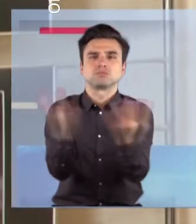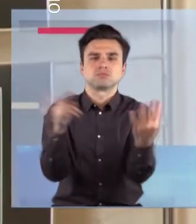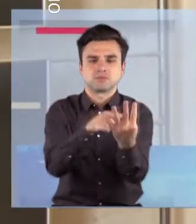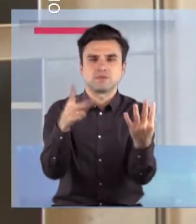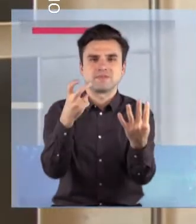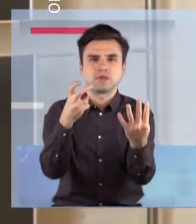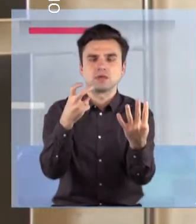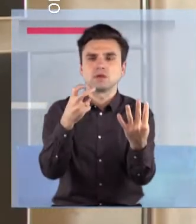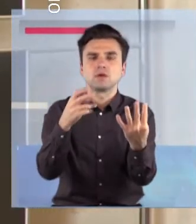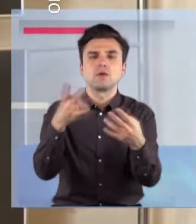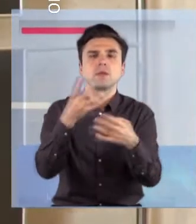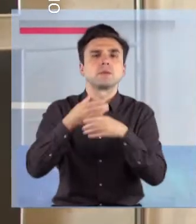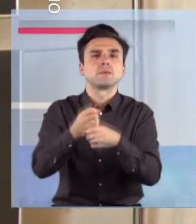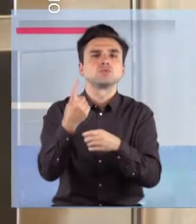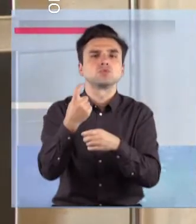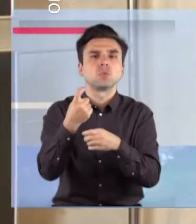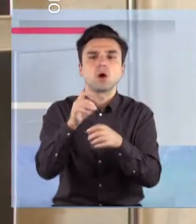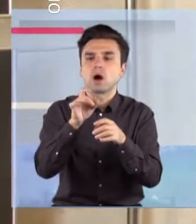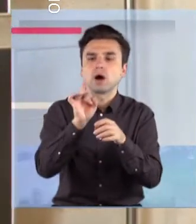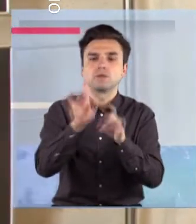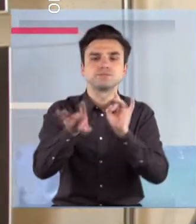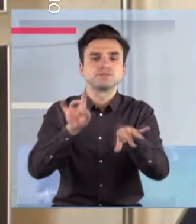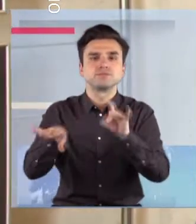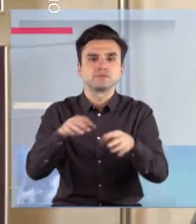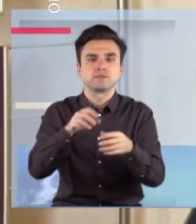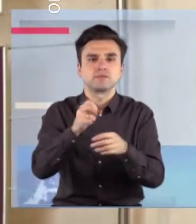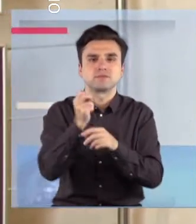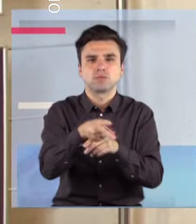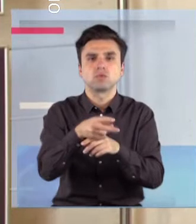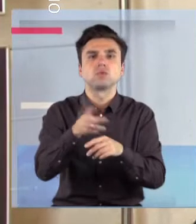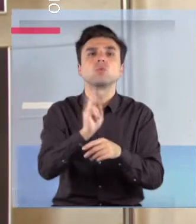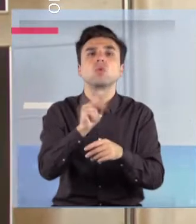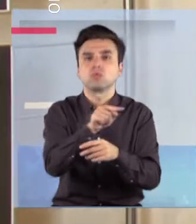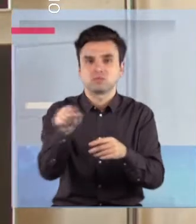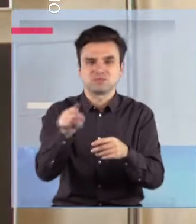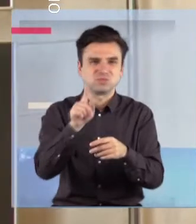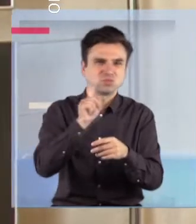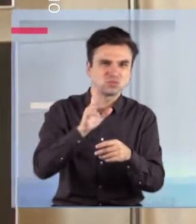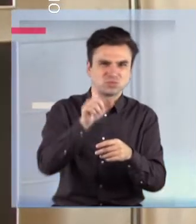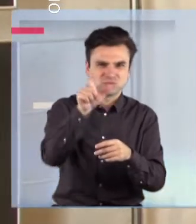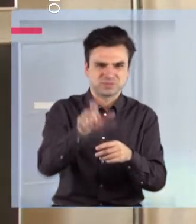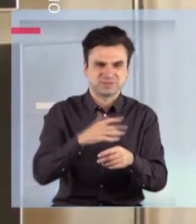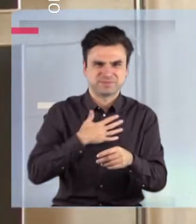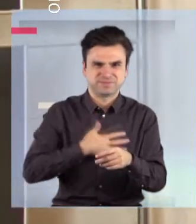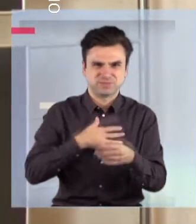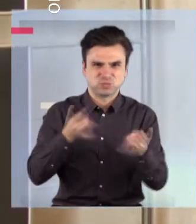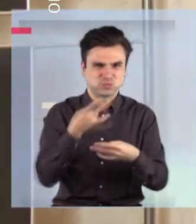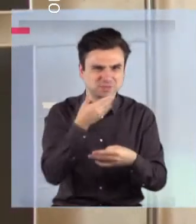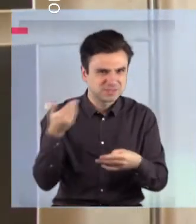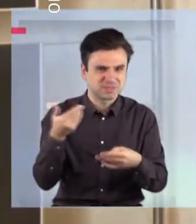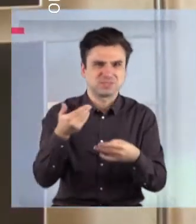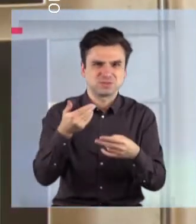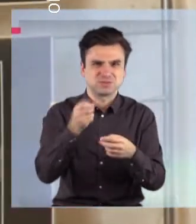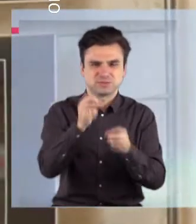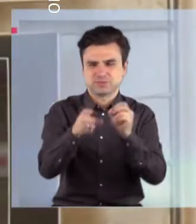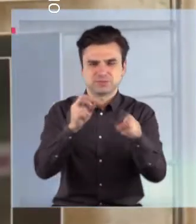просто почистять суд. І знаючи, як це зазвичай відбувається, приберуть неугодних, які насправді виносили рішення, які